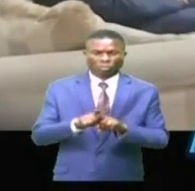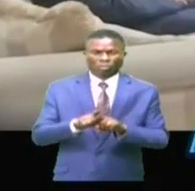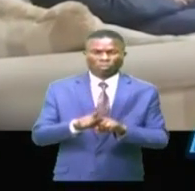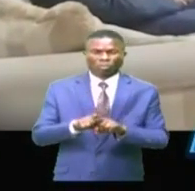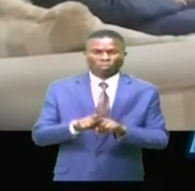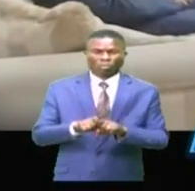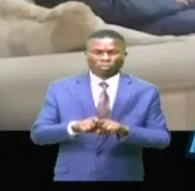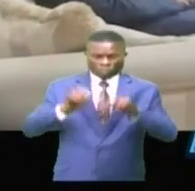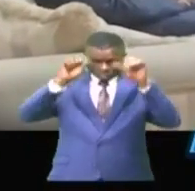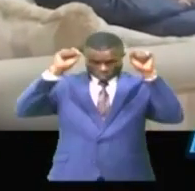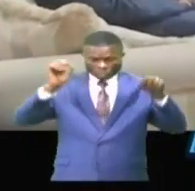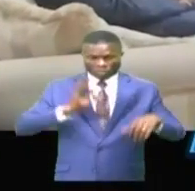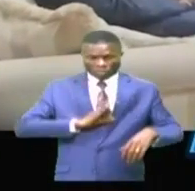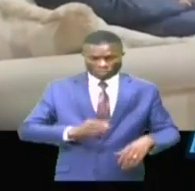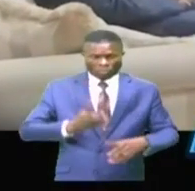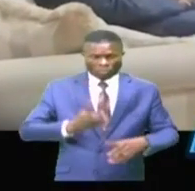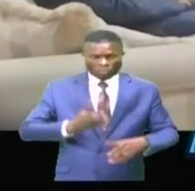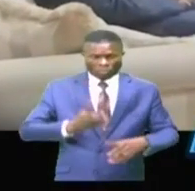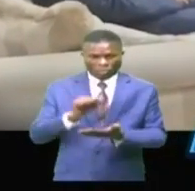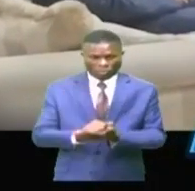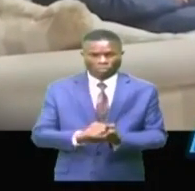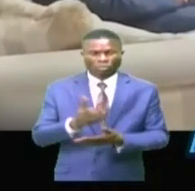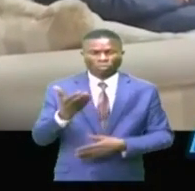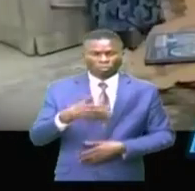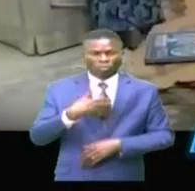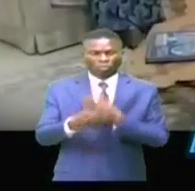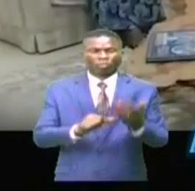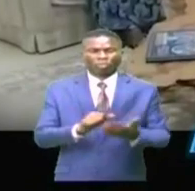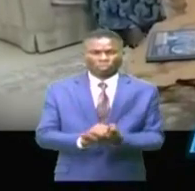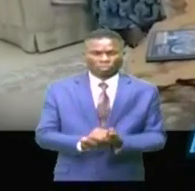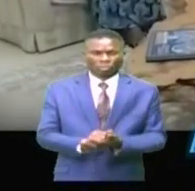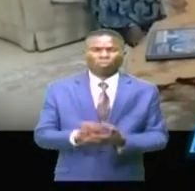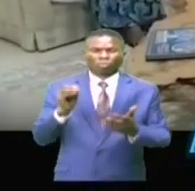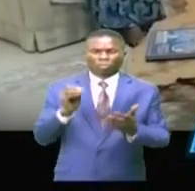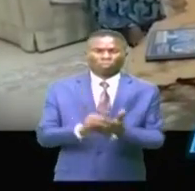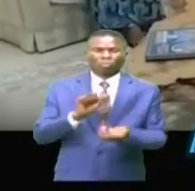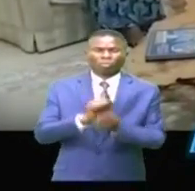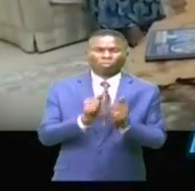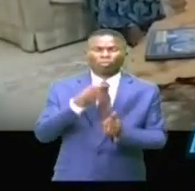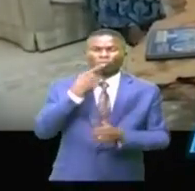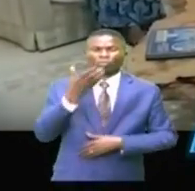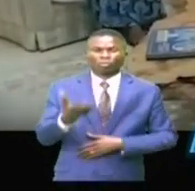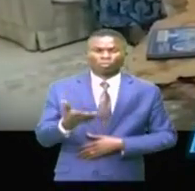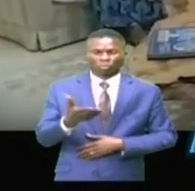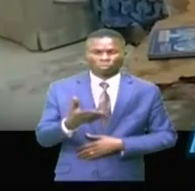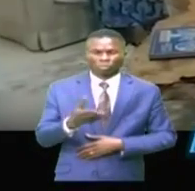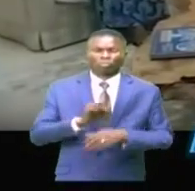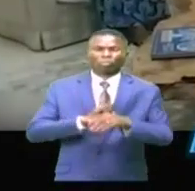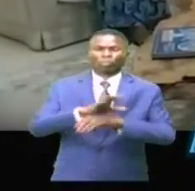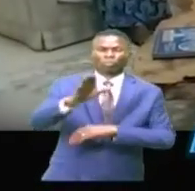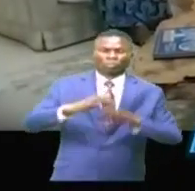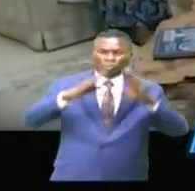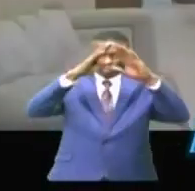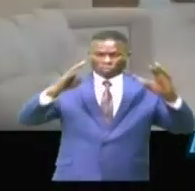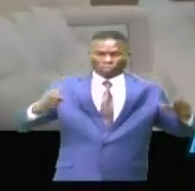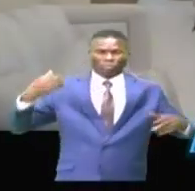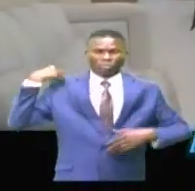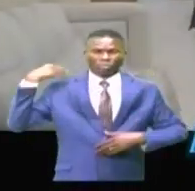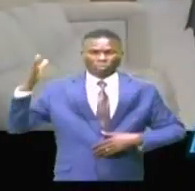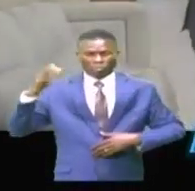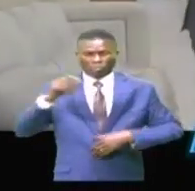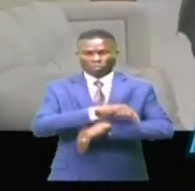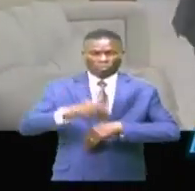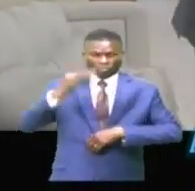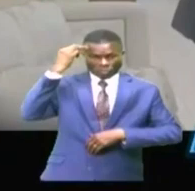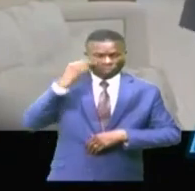par le Président de la République Félix Antoine kise autre sujet abordé l'affectation des bâtiments publics au ministère de